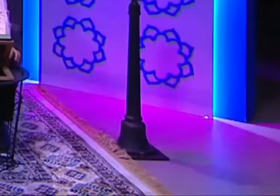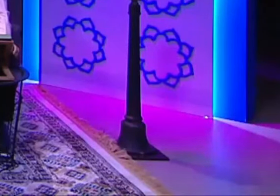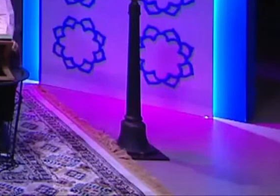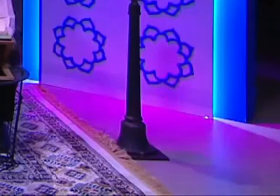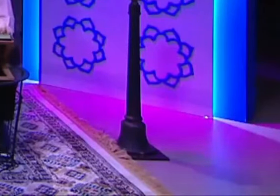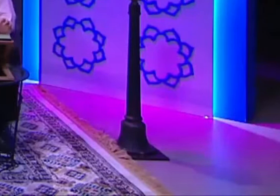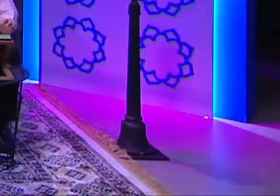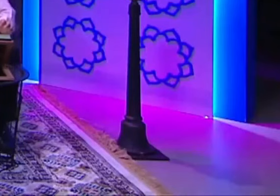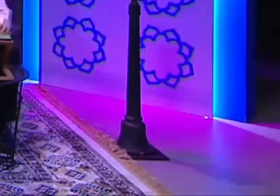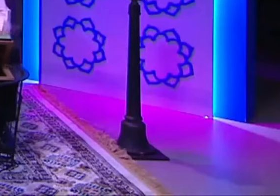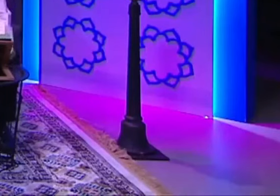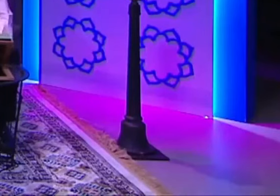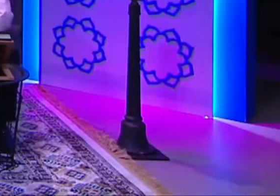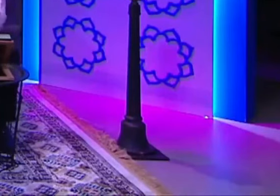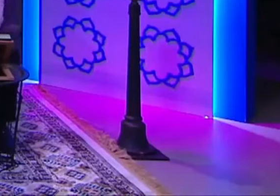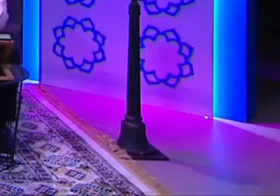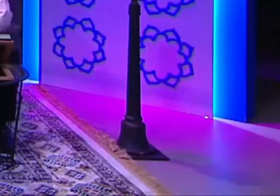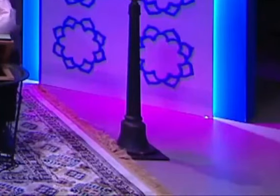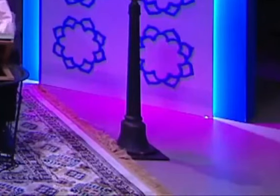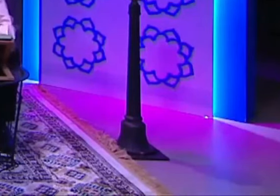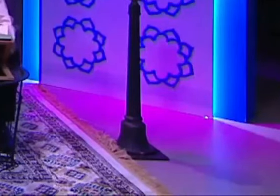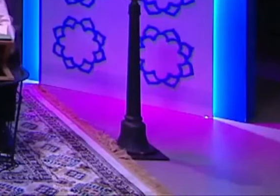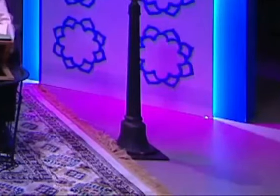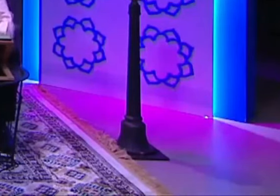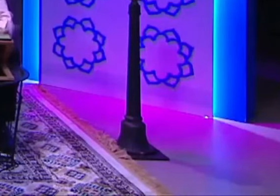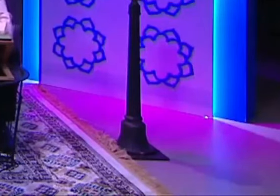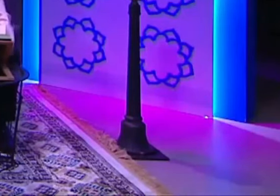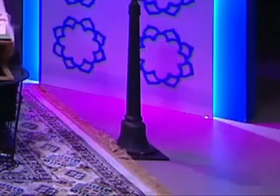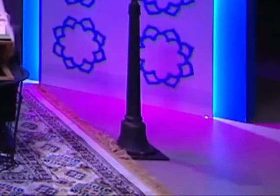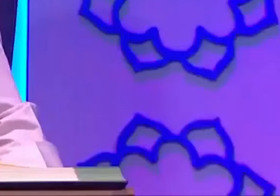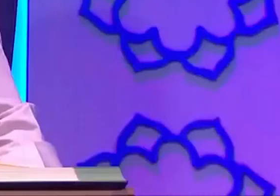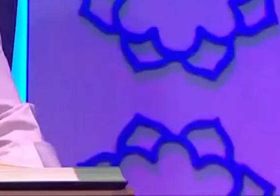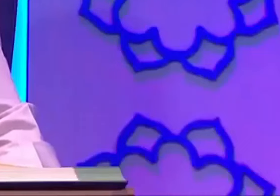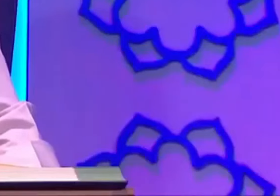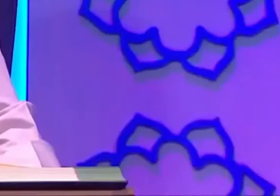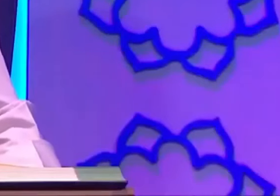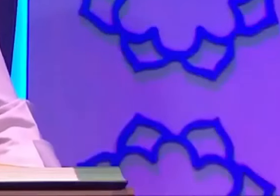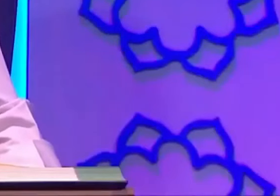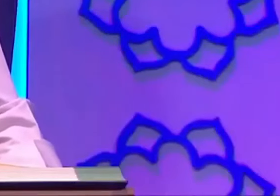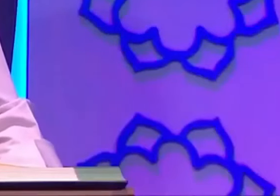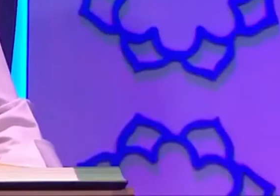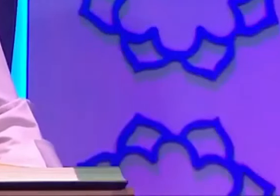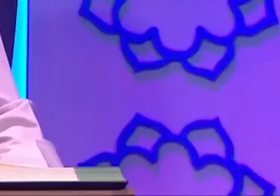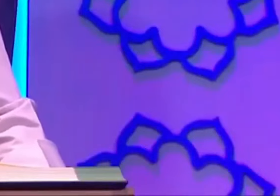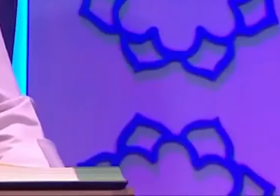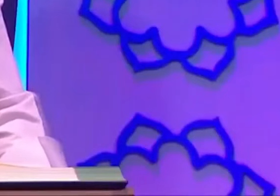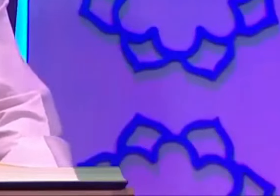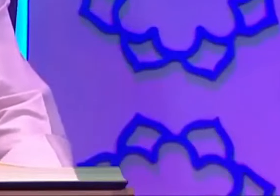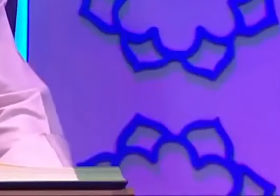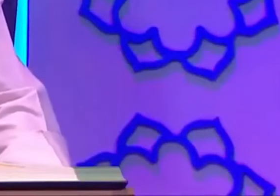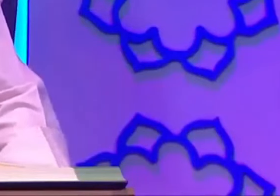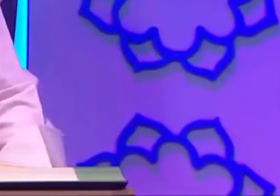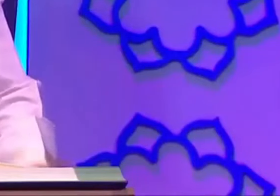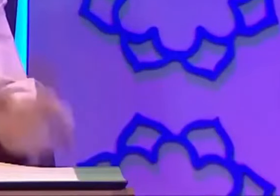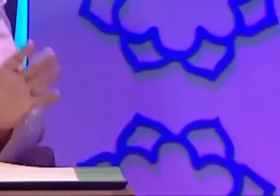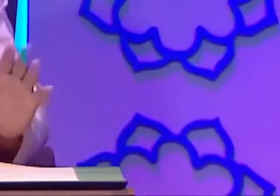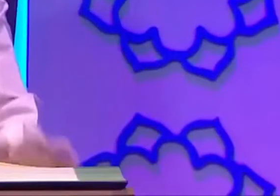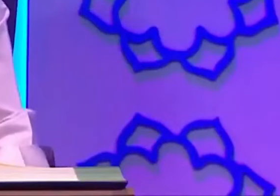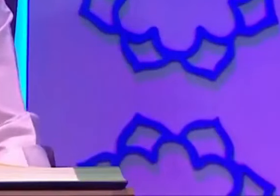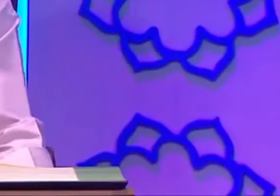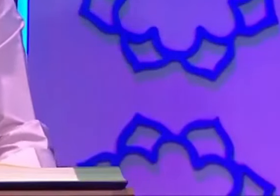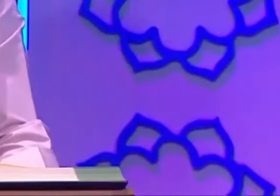malam. Macam tu. Kalau ayah saya tak, dia simbah air tu. Itu satu bakul. Itu maknanya itu dah pun enam sengah. Enam sengah simbah air